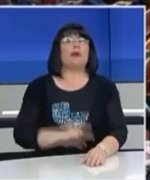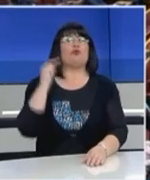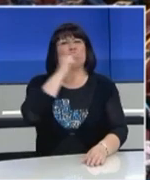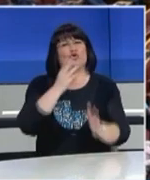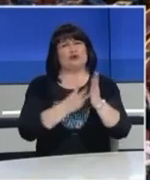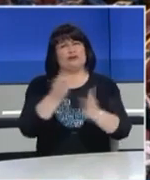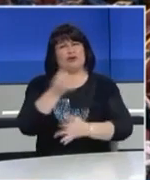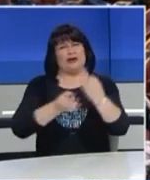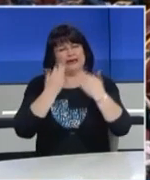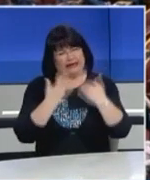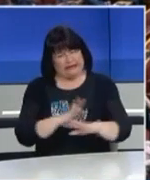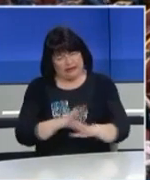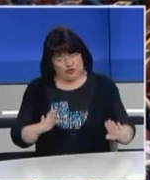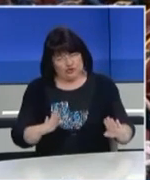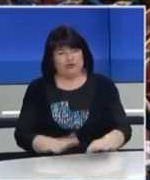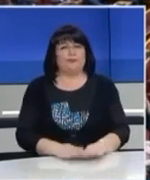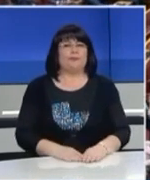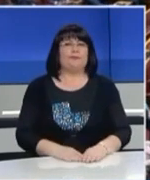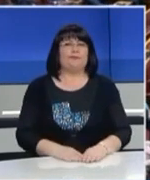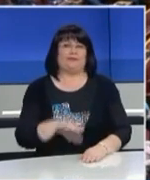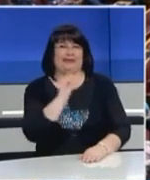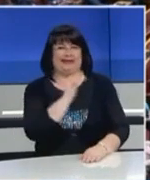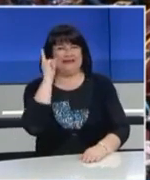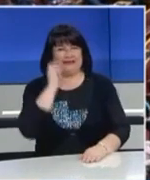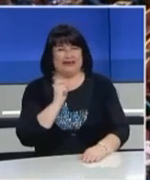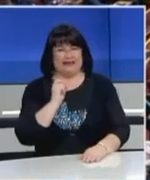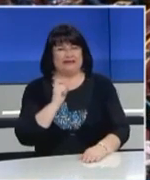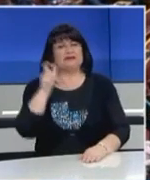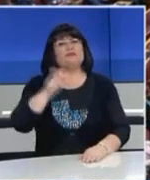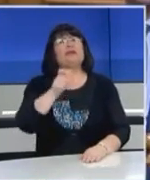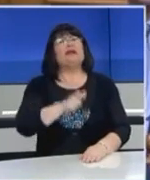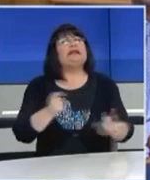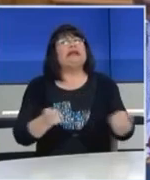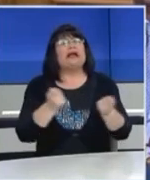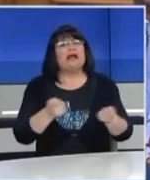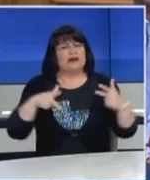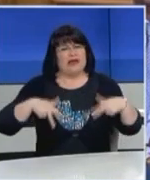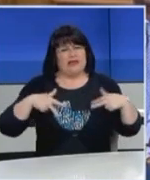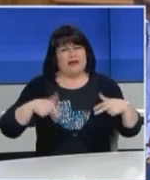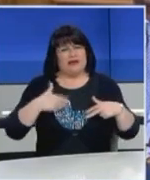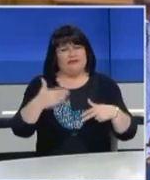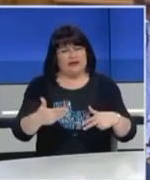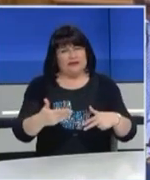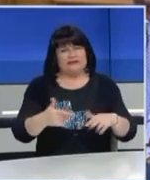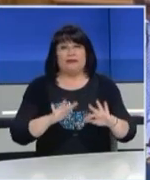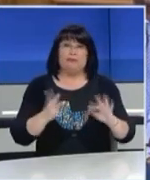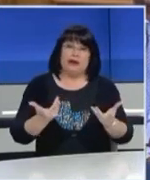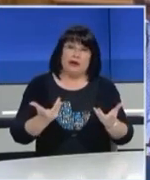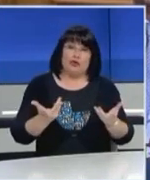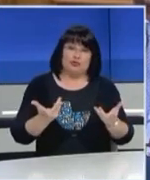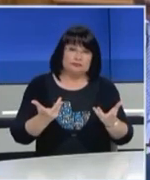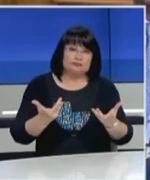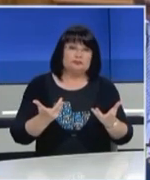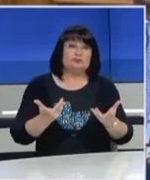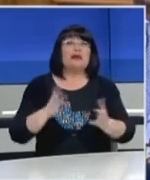Ξέρετε, κύριε Τσίπρα, η ερμηνεία των πεπραγμένων κάθε κυβέρνησης υπόκειται προφανώς